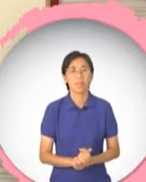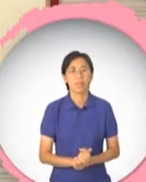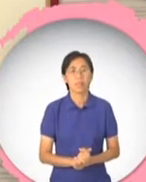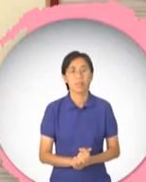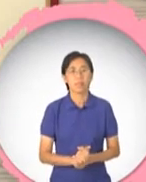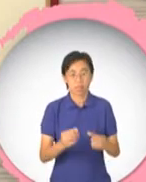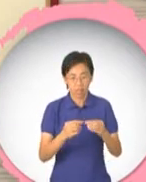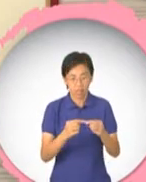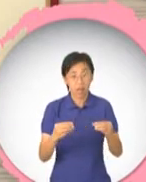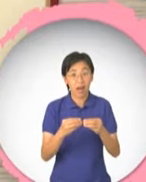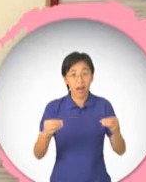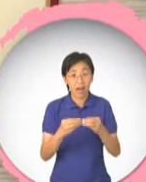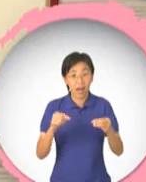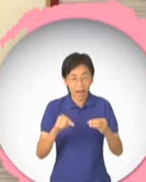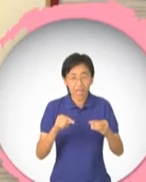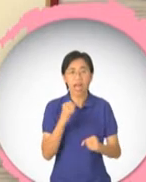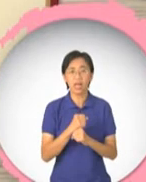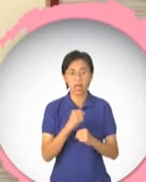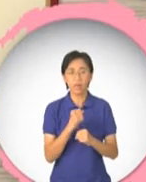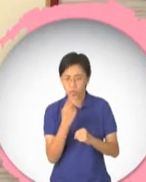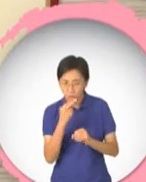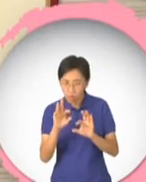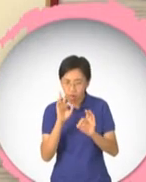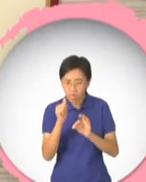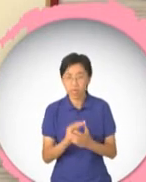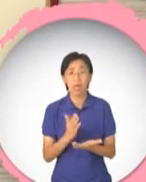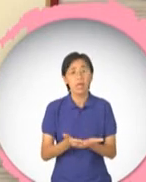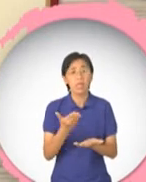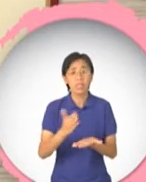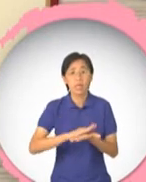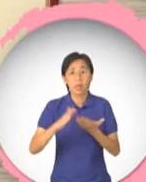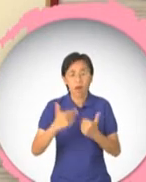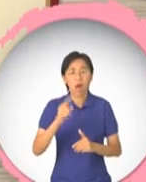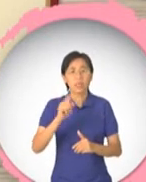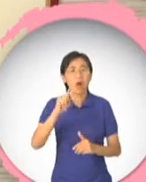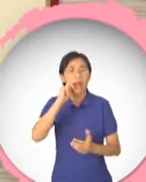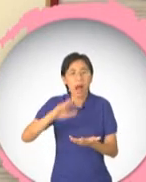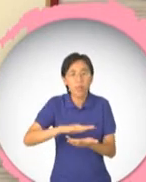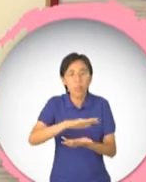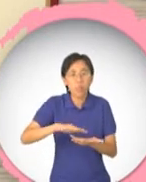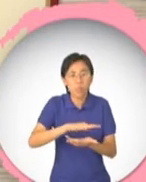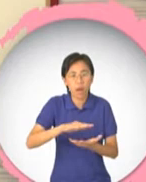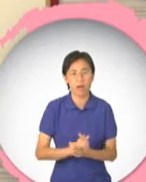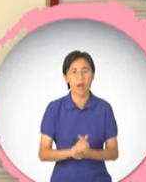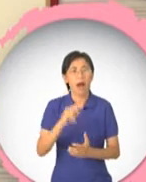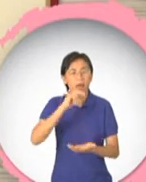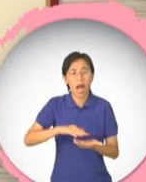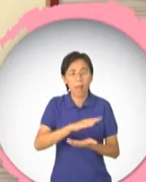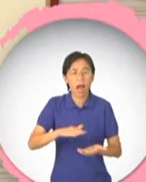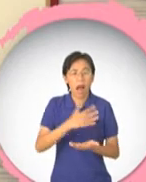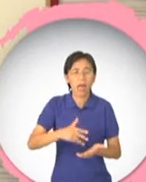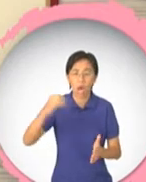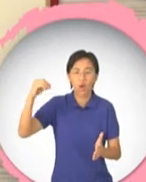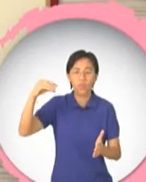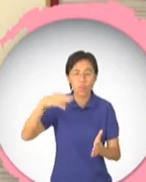ล้วก็จะมีวิธีการเตรียมนะคะเมื่อเราซื้อมาเรียบร้อยแล้วเราจะล้างค่ะนะคะแล้วก็ผึ่งให้แห้งหรือว่าจ